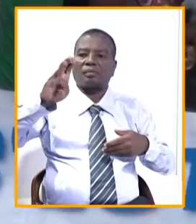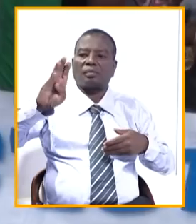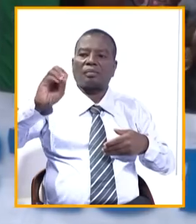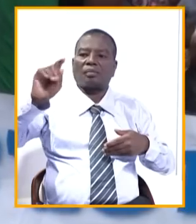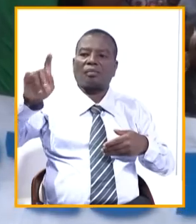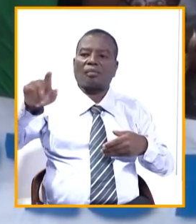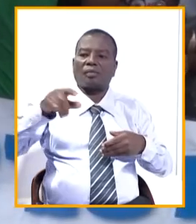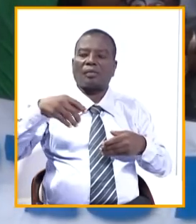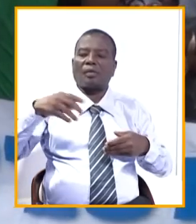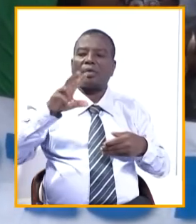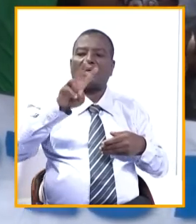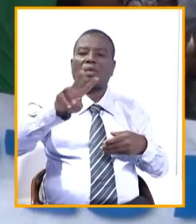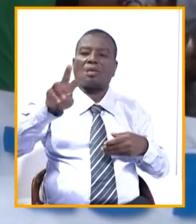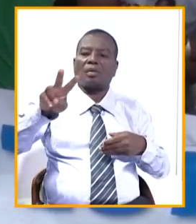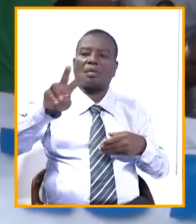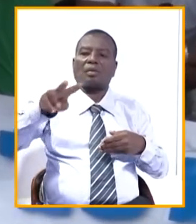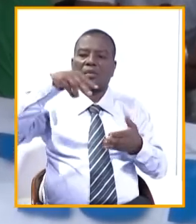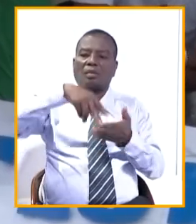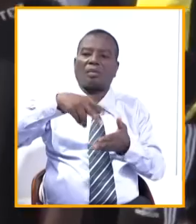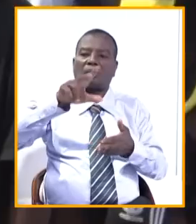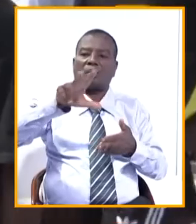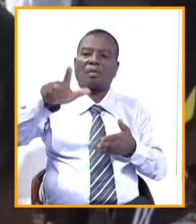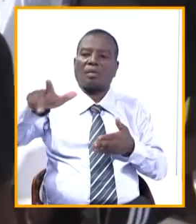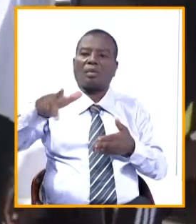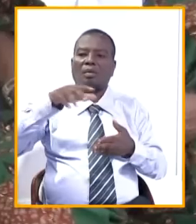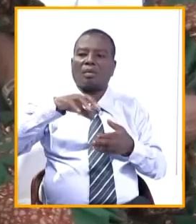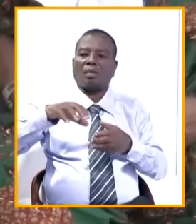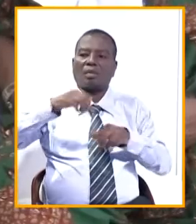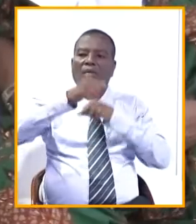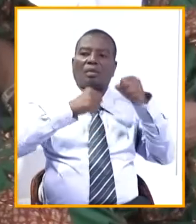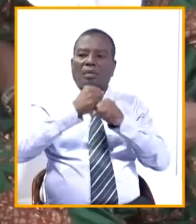de la jeunesse. Ils prennent donc l'engagement de soutenir cette jeunesse.